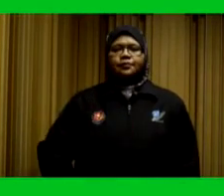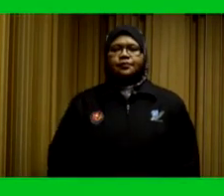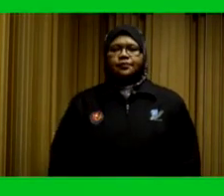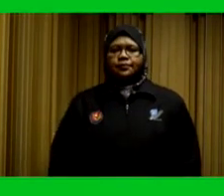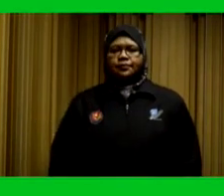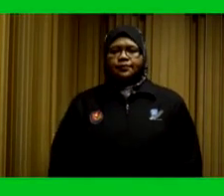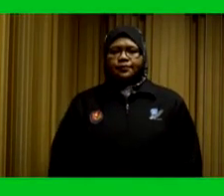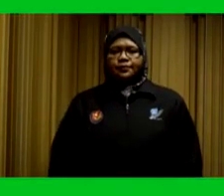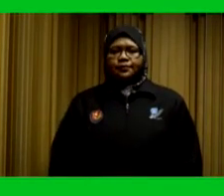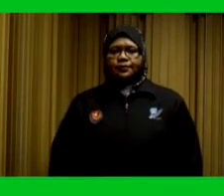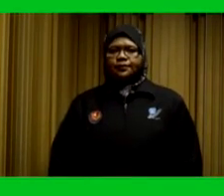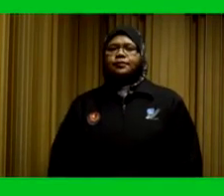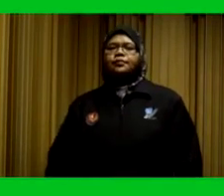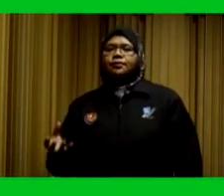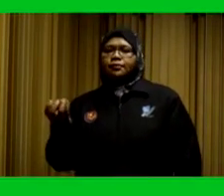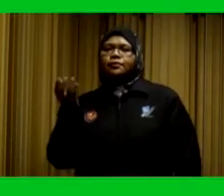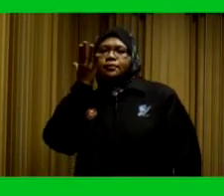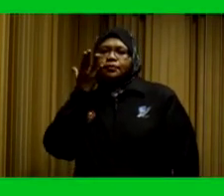Masukkan tomato.